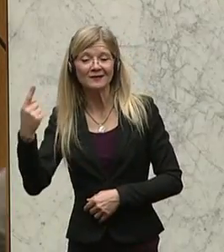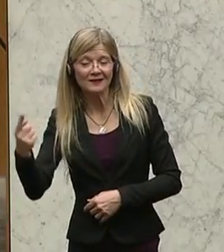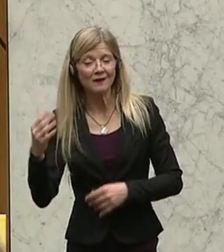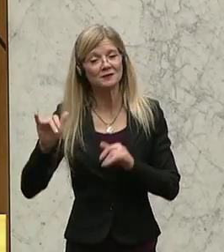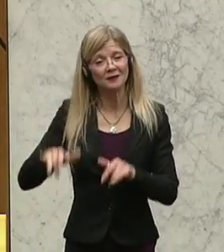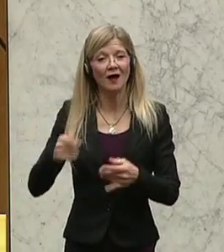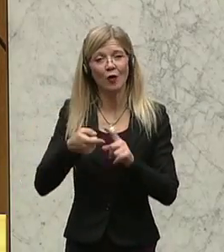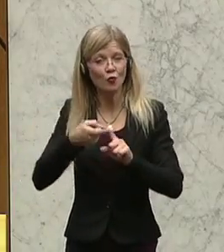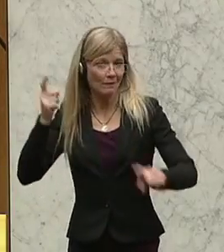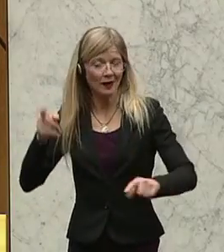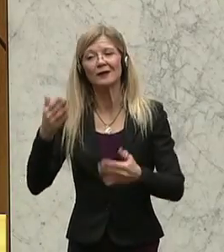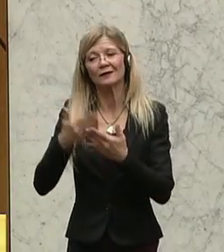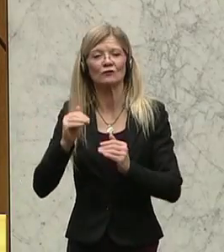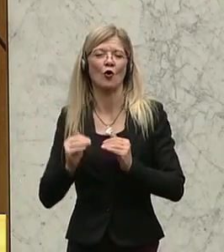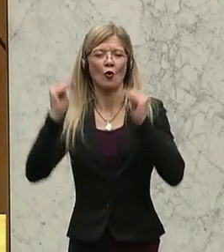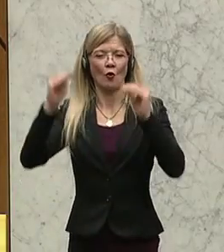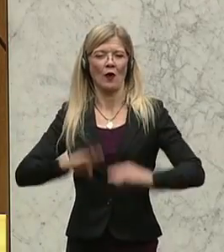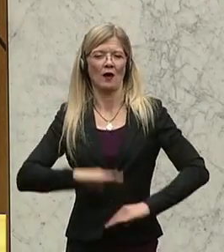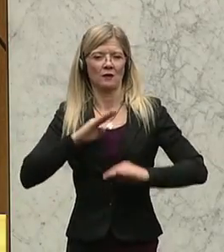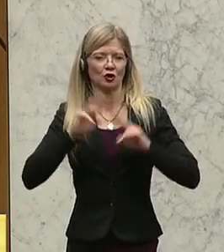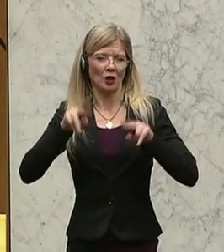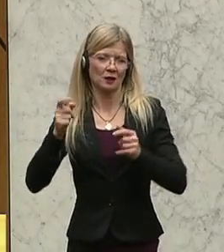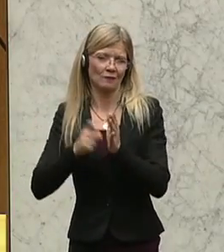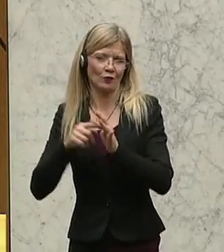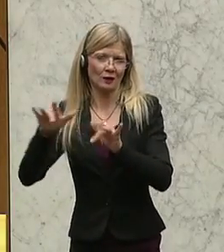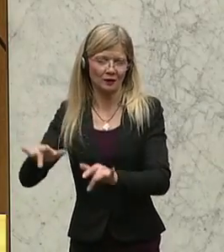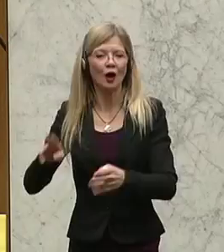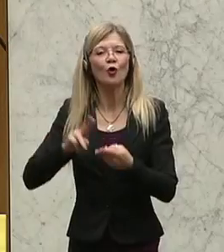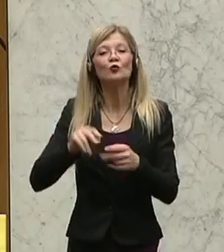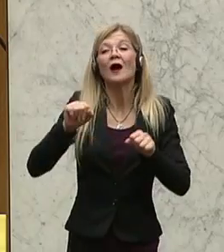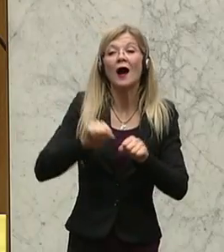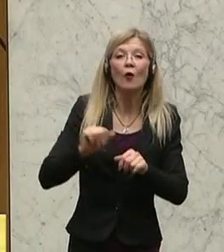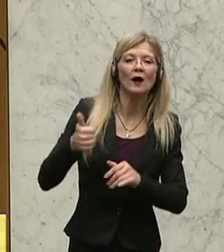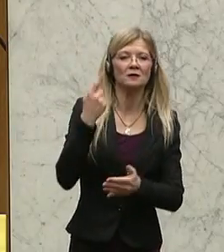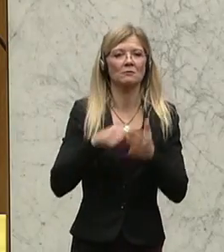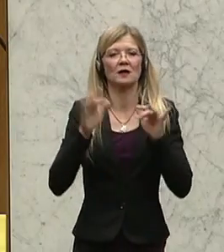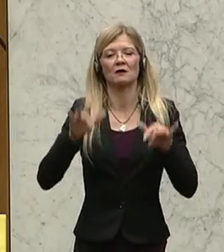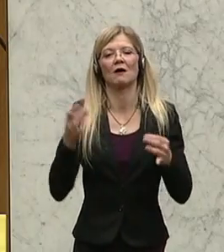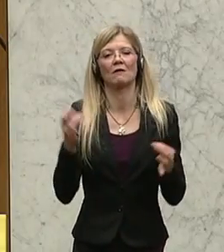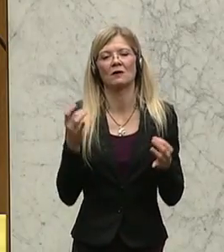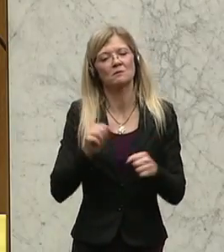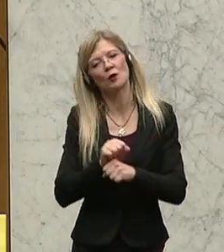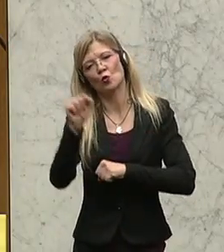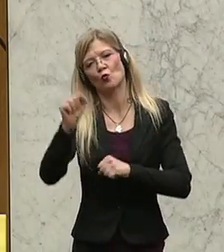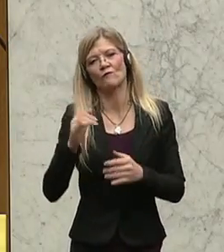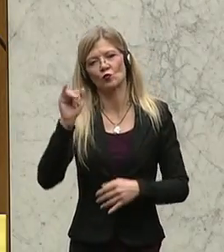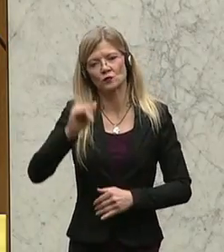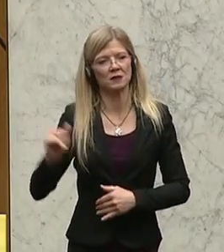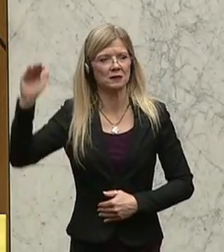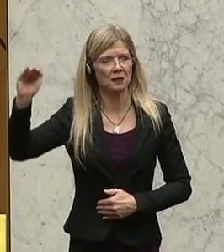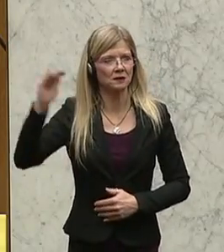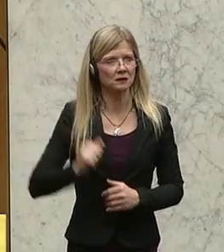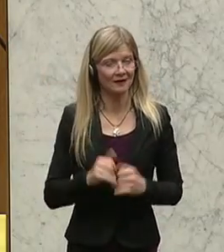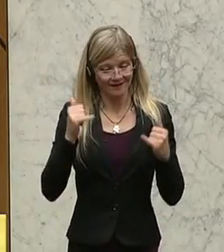Anforderungen gestellt. Zudem gibt es erstmals auch eine Berufungsinstanz. In der vorliegenden dringlichen